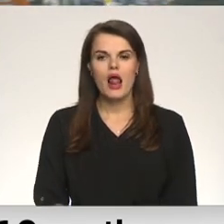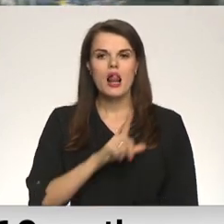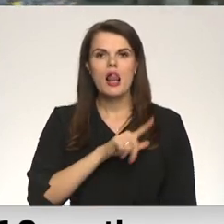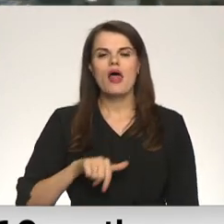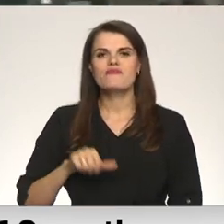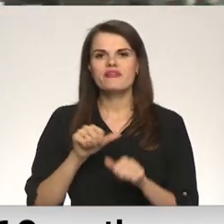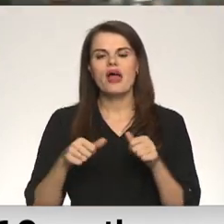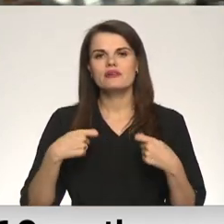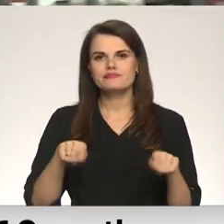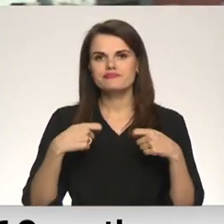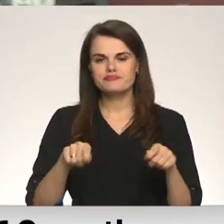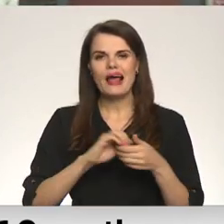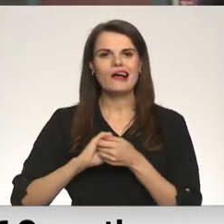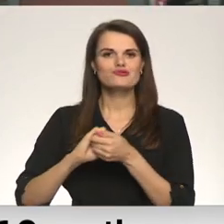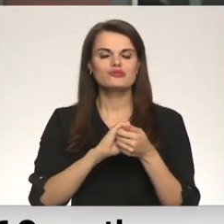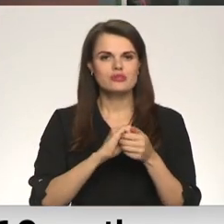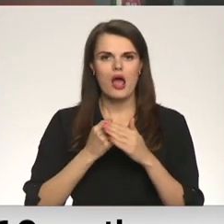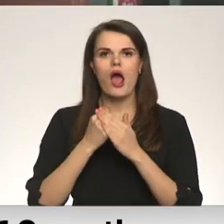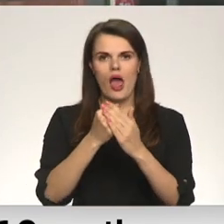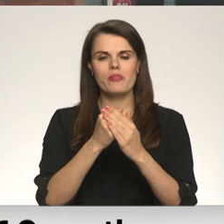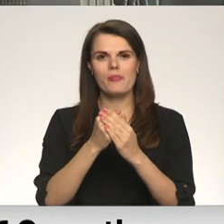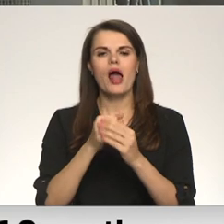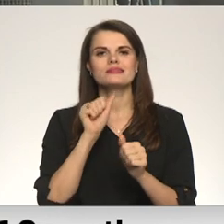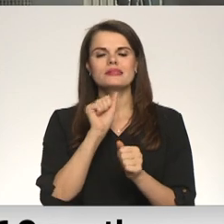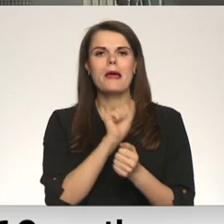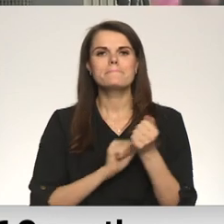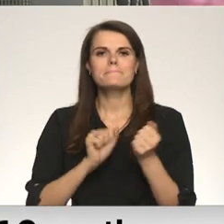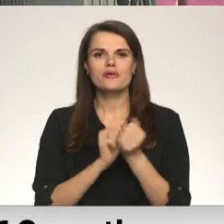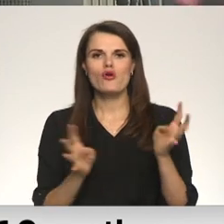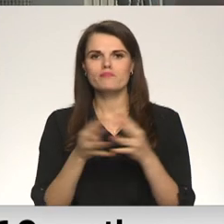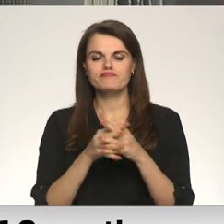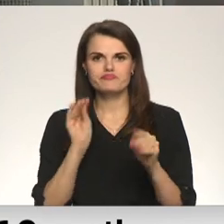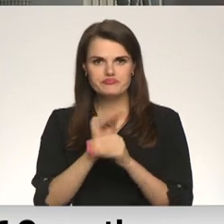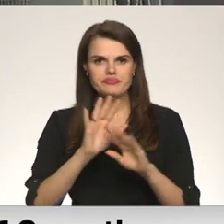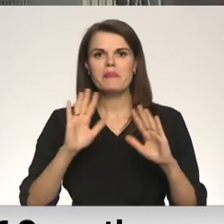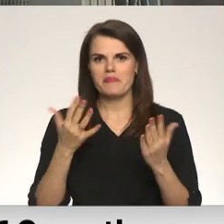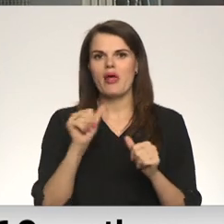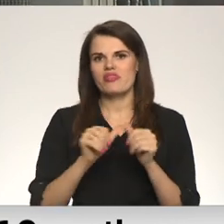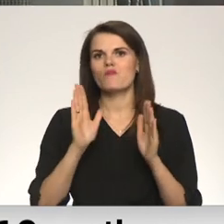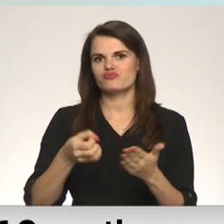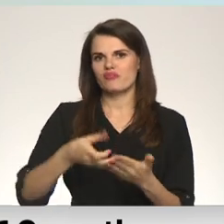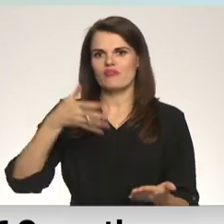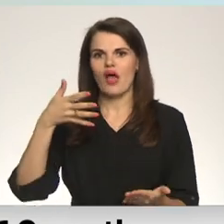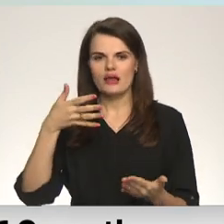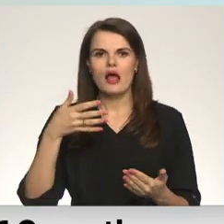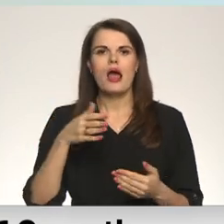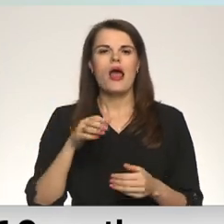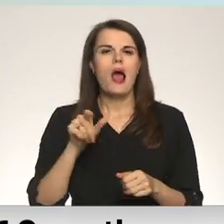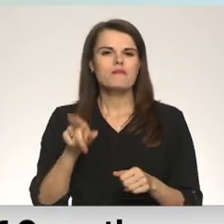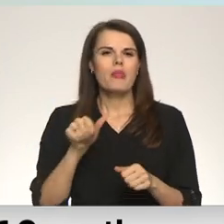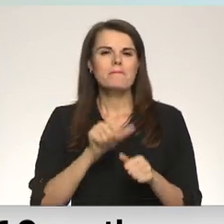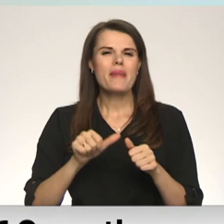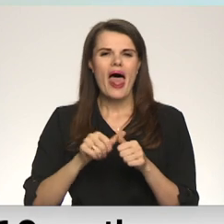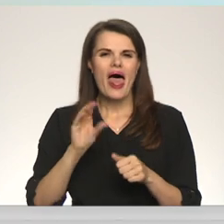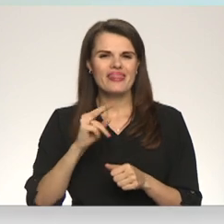Latvijas degvielas tirgotāju asociācijā atbalsta bio piejaukumu, taču degvielas sadardzinājums būs. Tātad benzīnam nemainīsies,